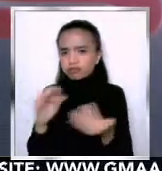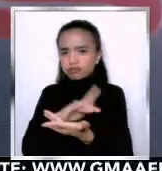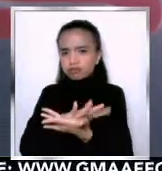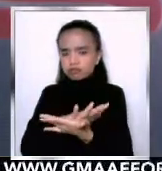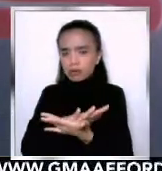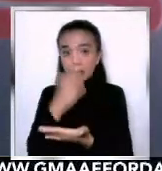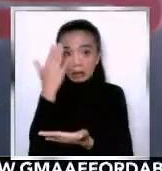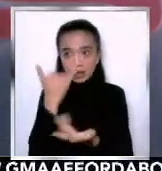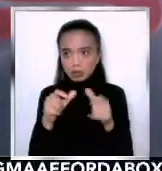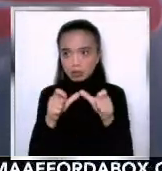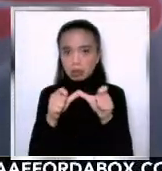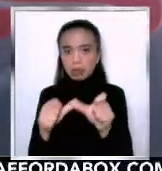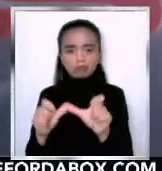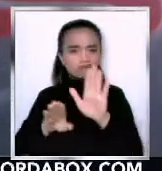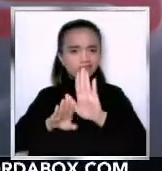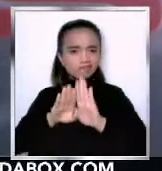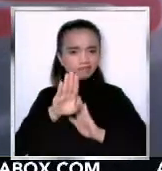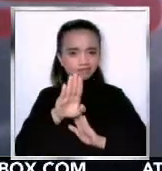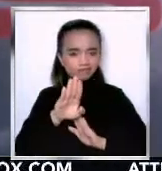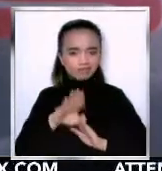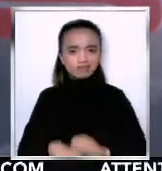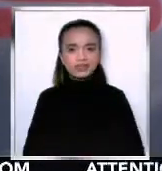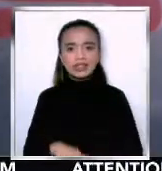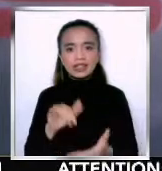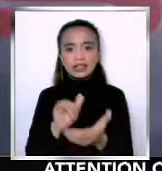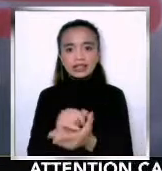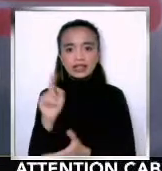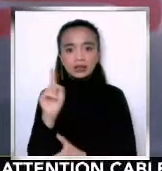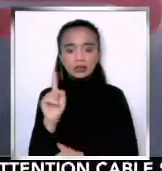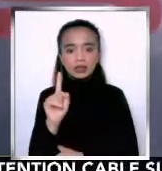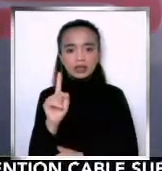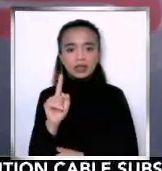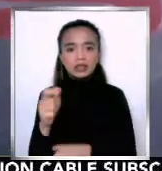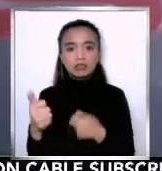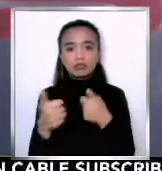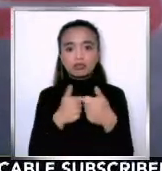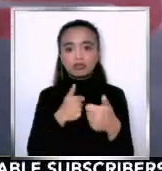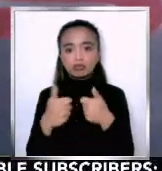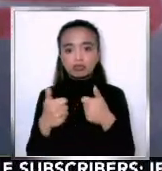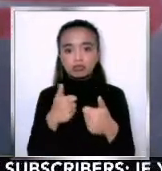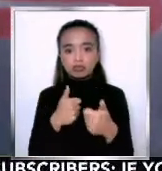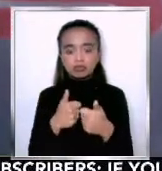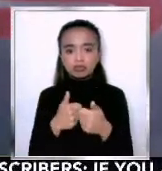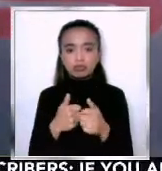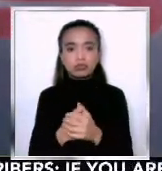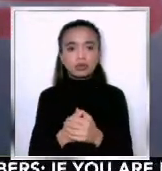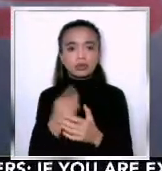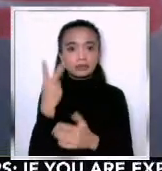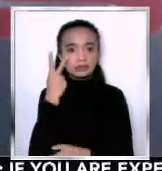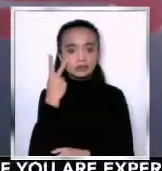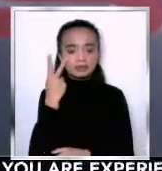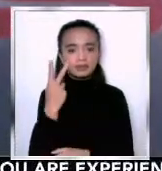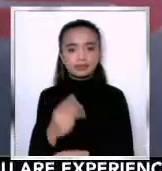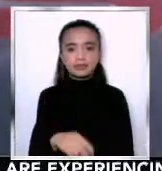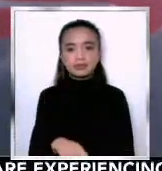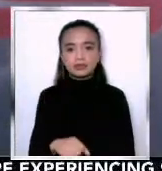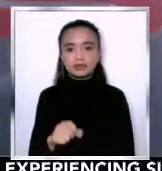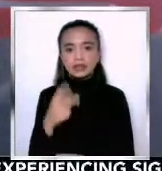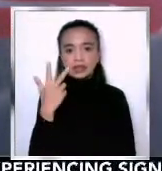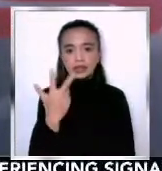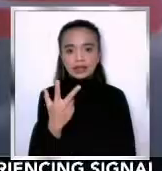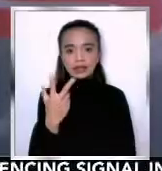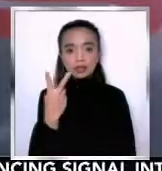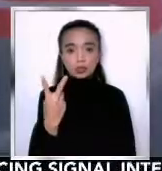bansa. Yan at development kaugnay ng kanilang kandidatura ang sanipwersang tinutukan ni Sandra Aguinaldo at Tina